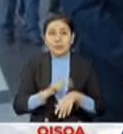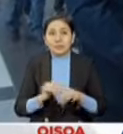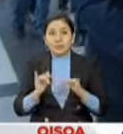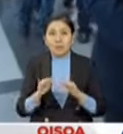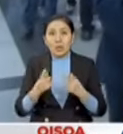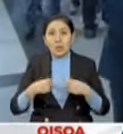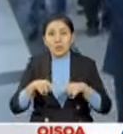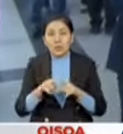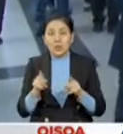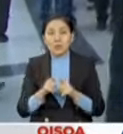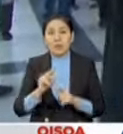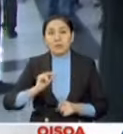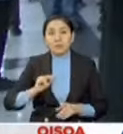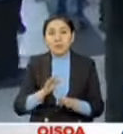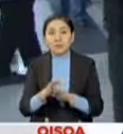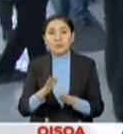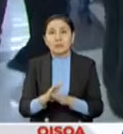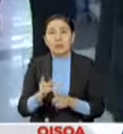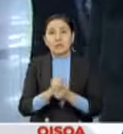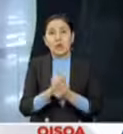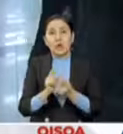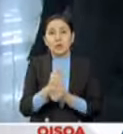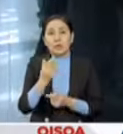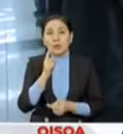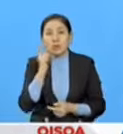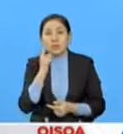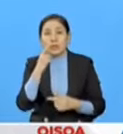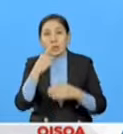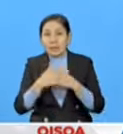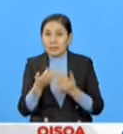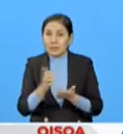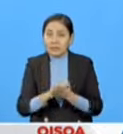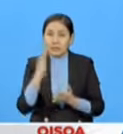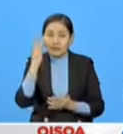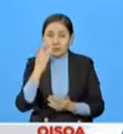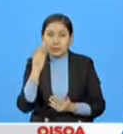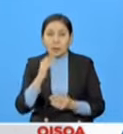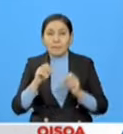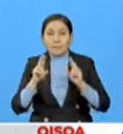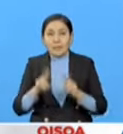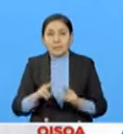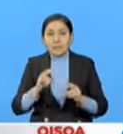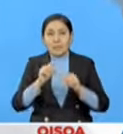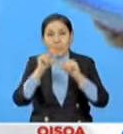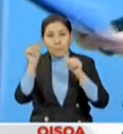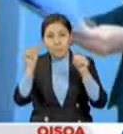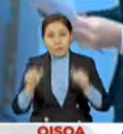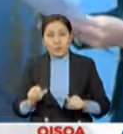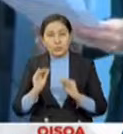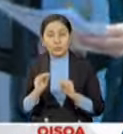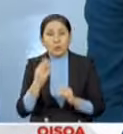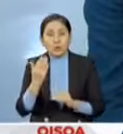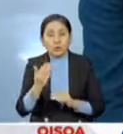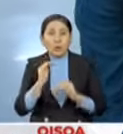organlari faoliyati va tizimda amalga oshirilayotgan islohotlar bilan yoshlarni yaqindan tanishtirish maqsadida maxsus pavilyonlar tashkil etildi. U